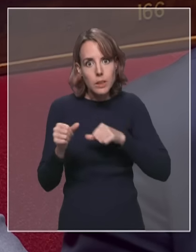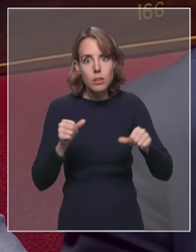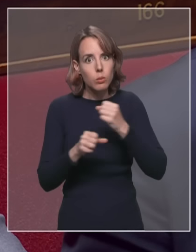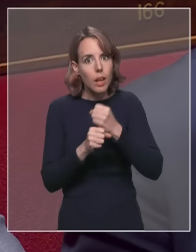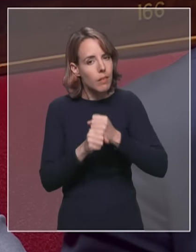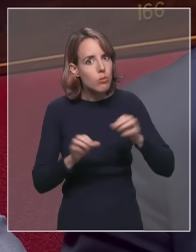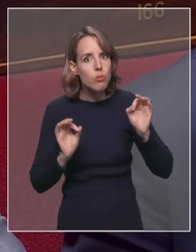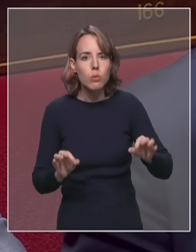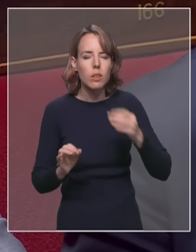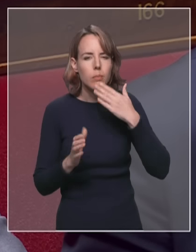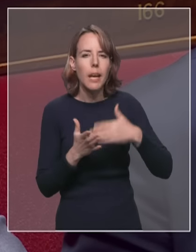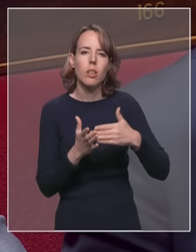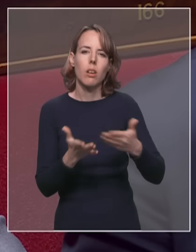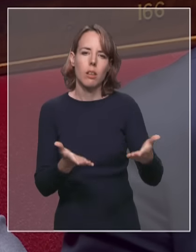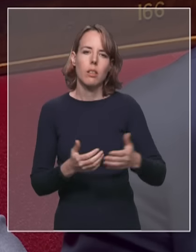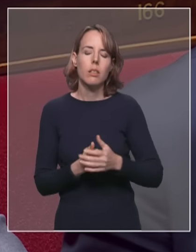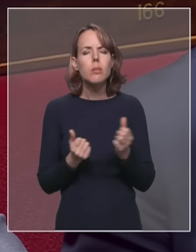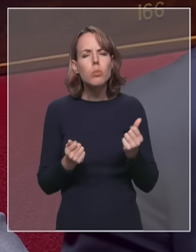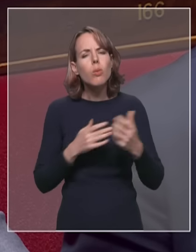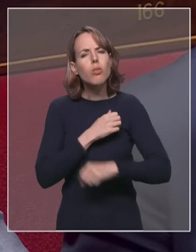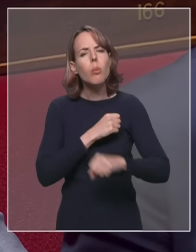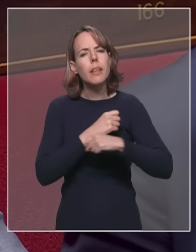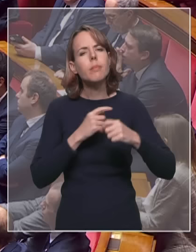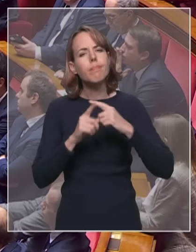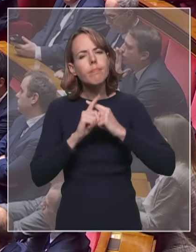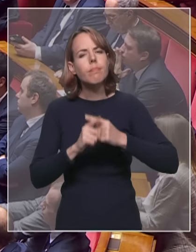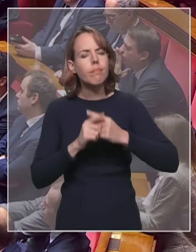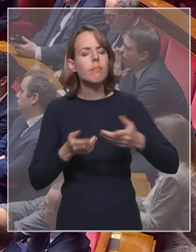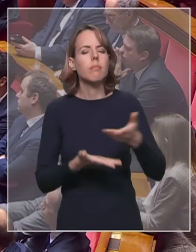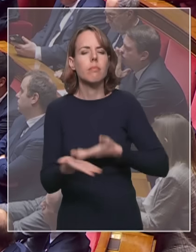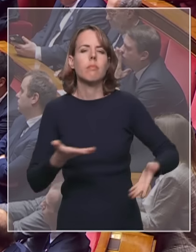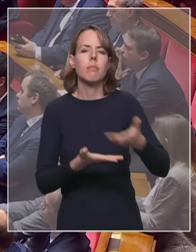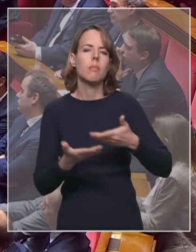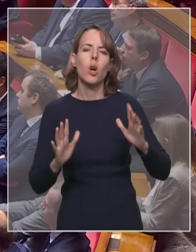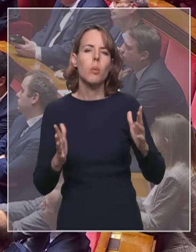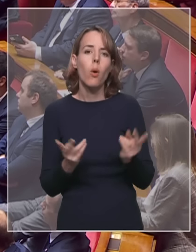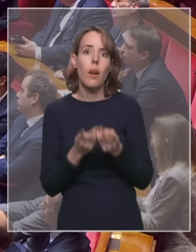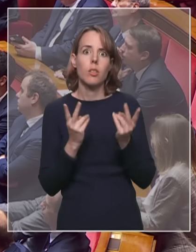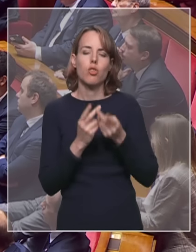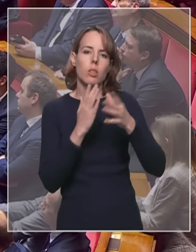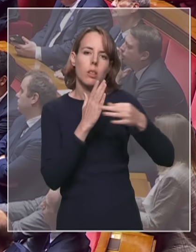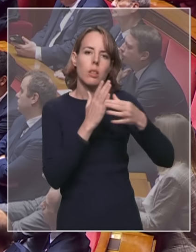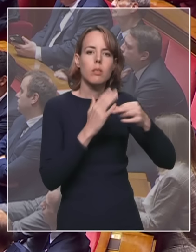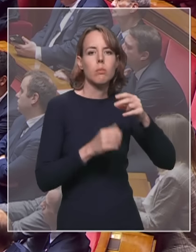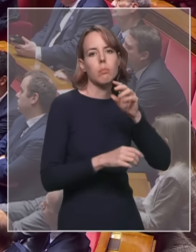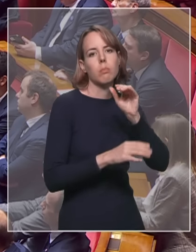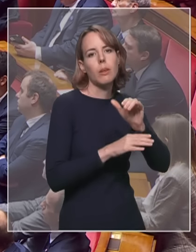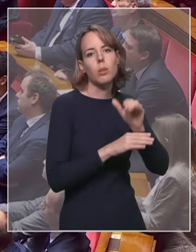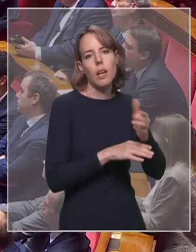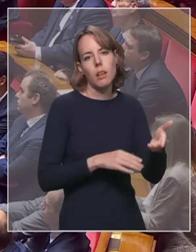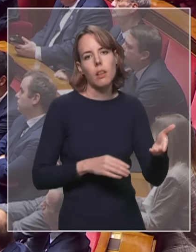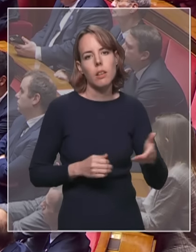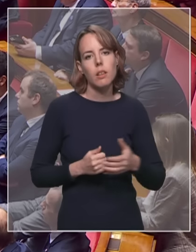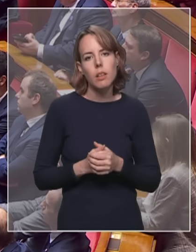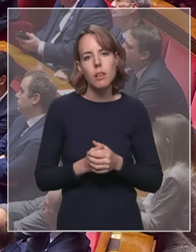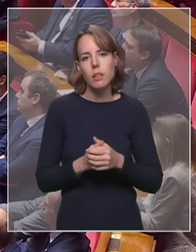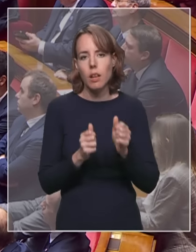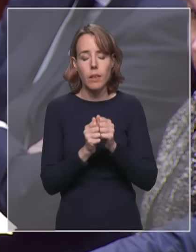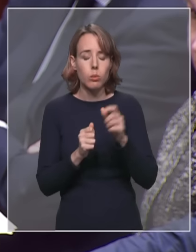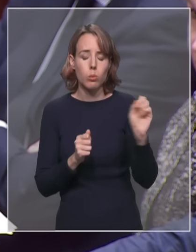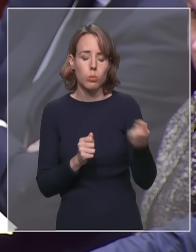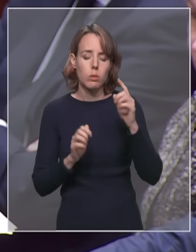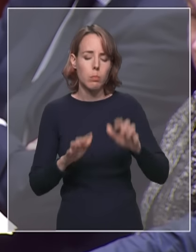des discussions depuis plusieurs semaines, notamment sur la question des allègements généraux, des cotisations patronales, avec l'ensemble des